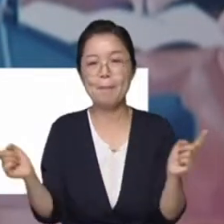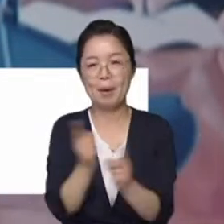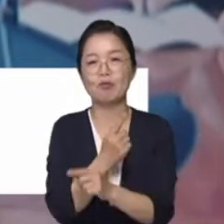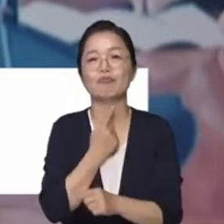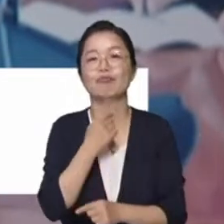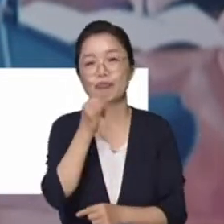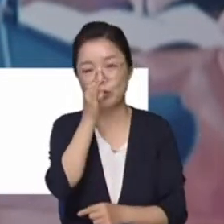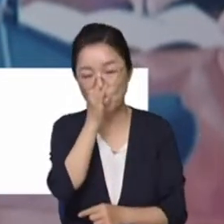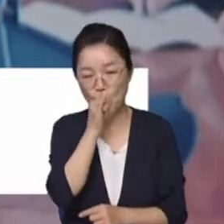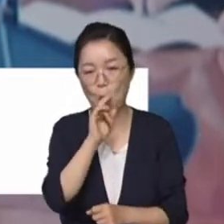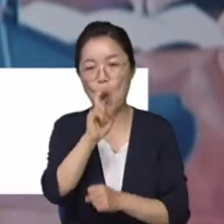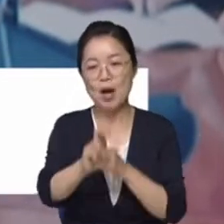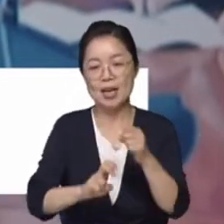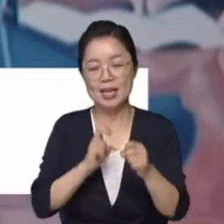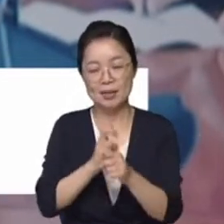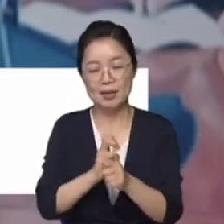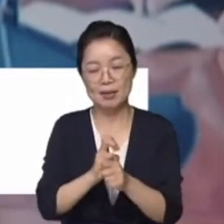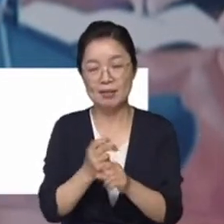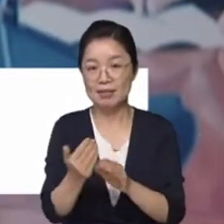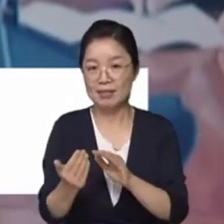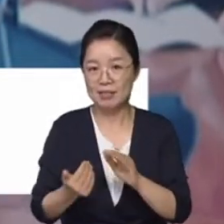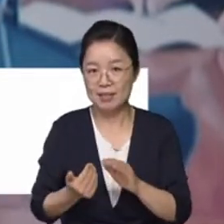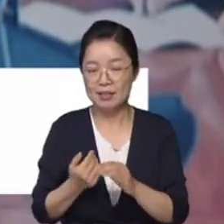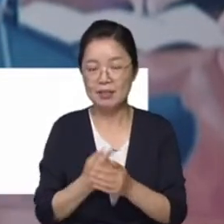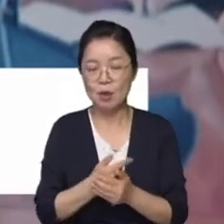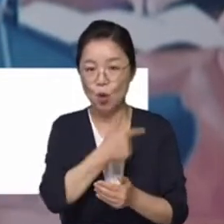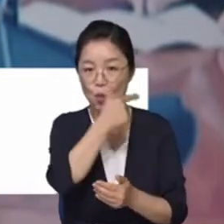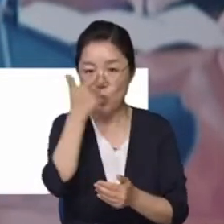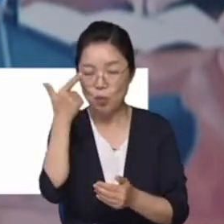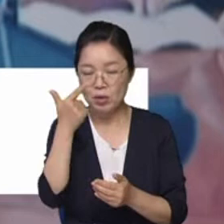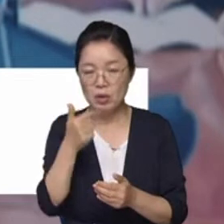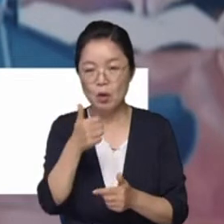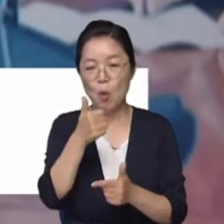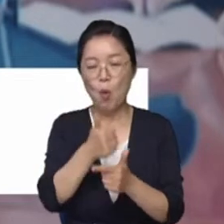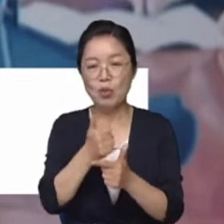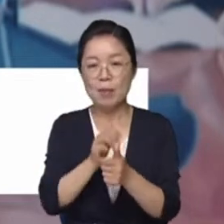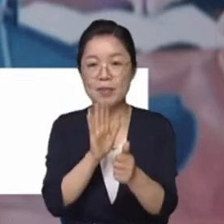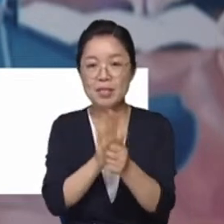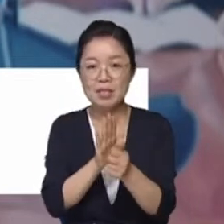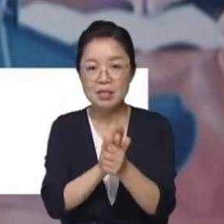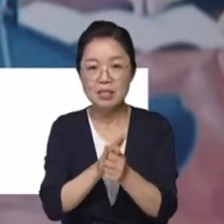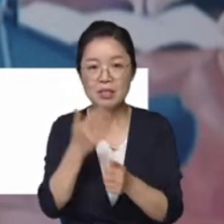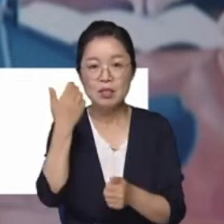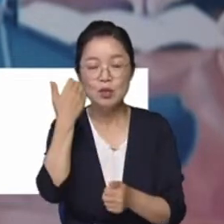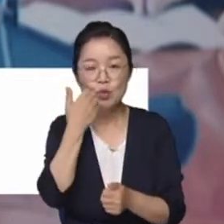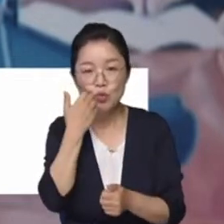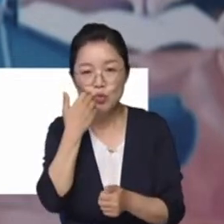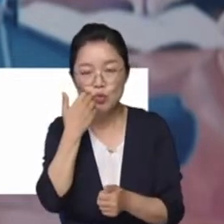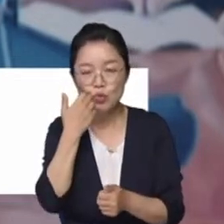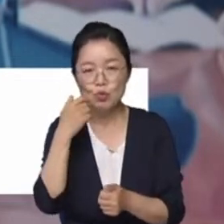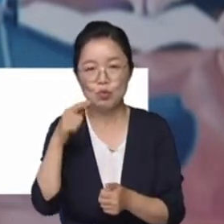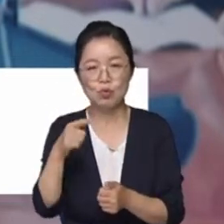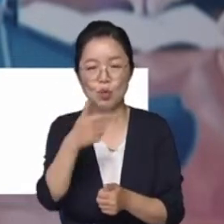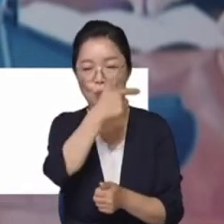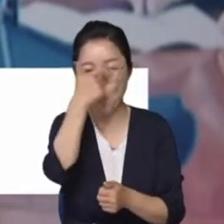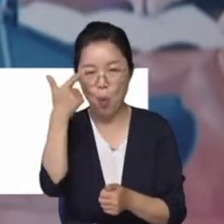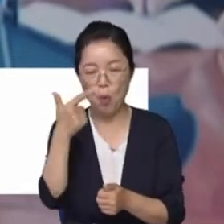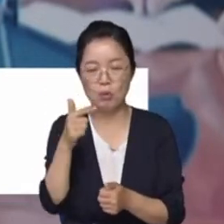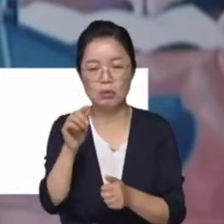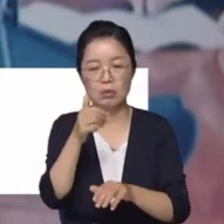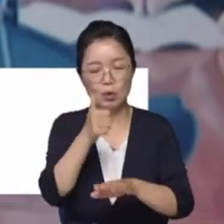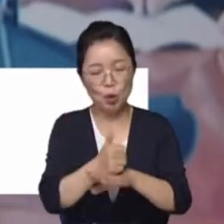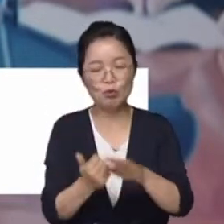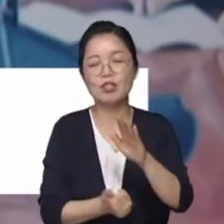20년 전에는 부산 사람 노무현을 호남이 완전히 뒷받침해줘서 새로운 바람을 일으켜서 정권을 재창출하는 데